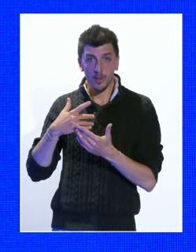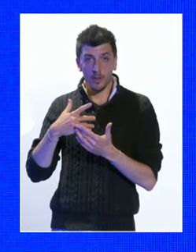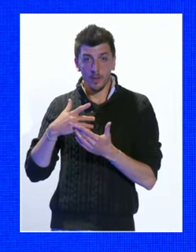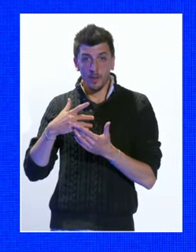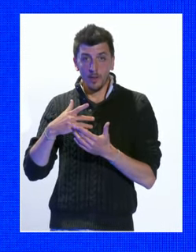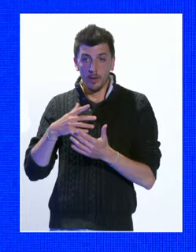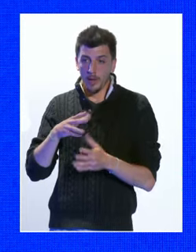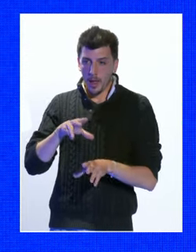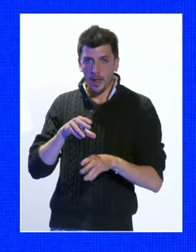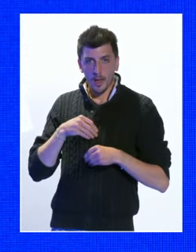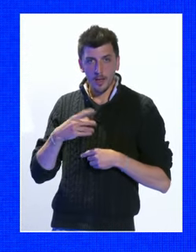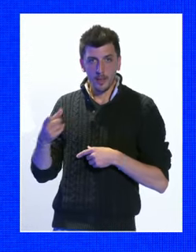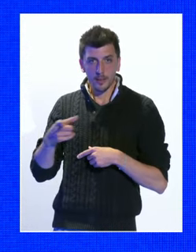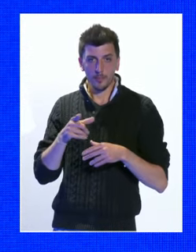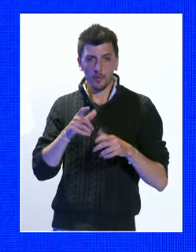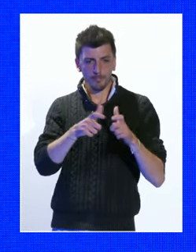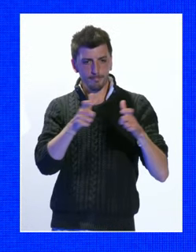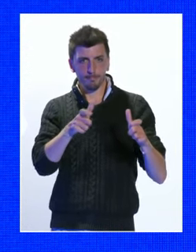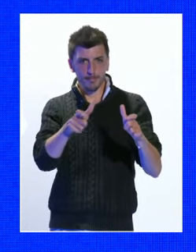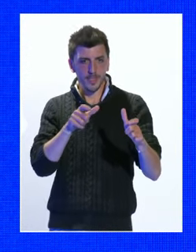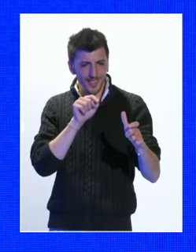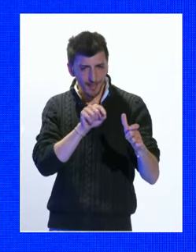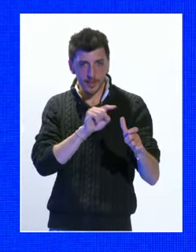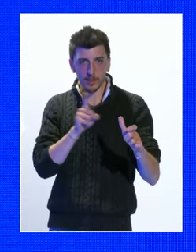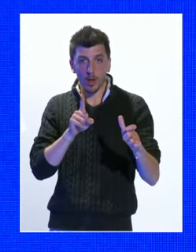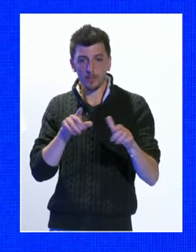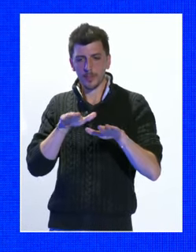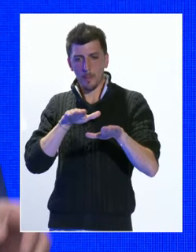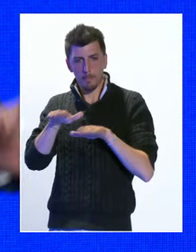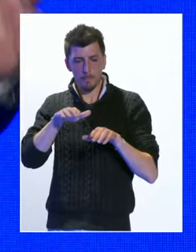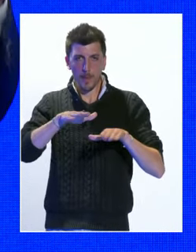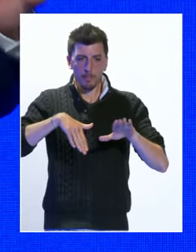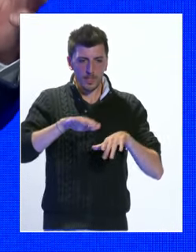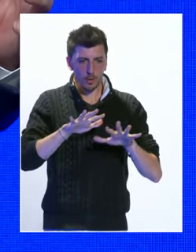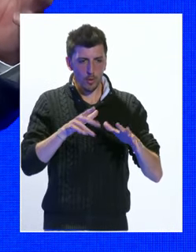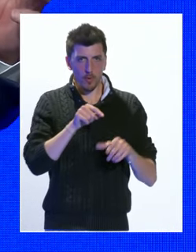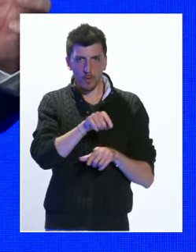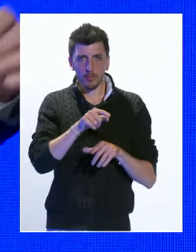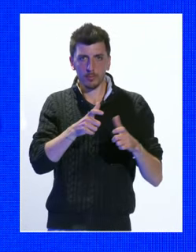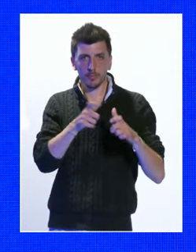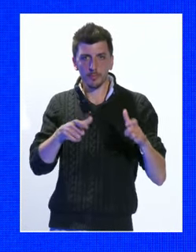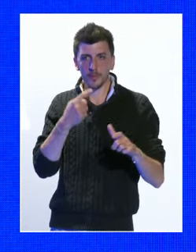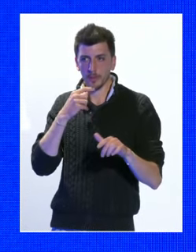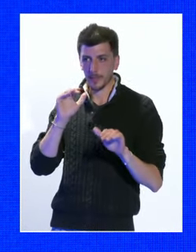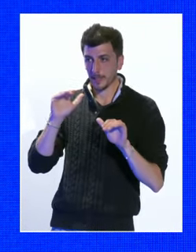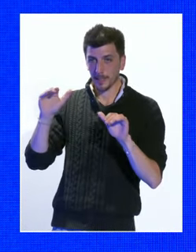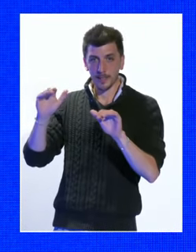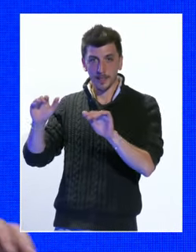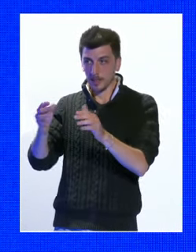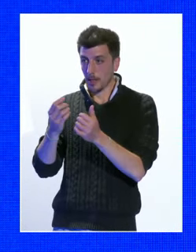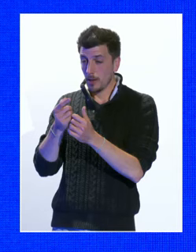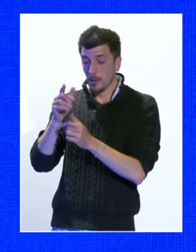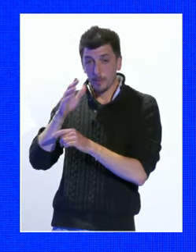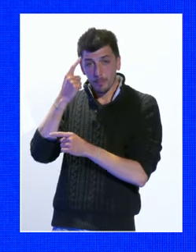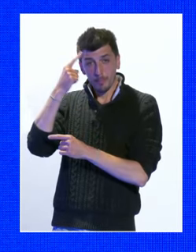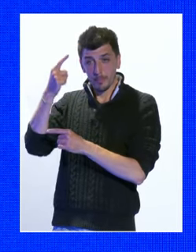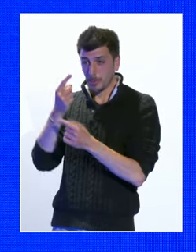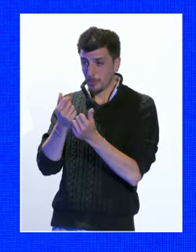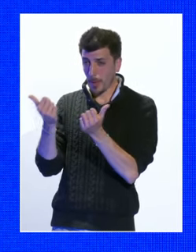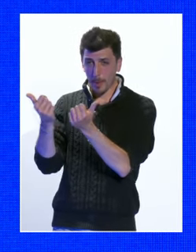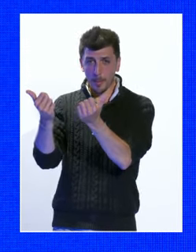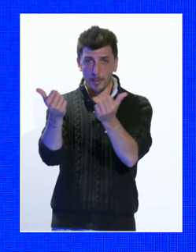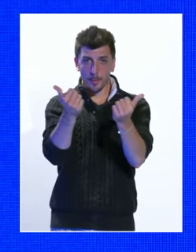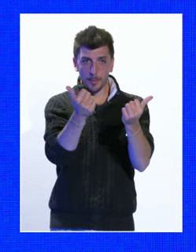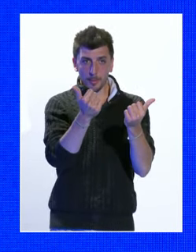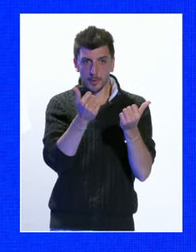qui oblige à ce que se rassemblent des gens qui n'ont rien en commun pour s'opposer à des gens dont ils seraient